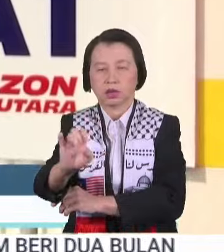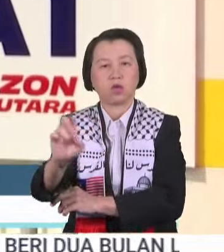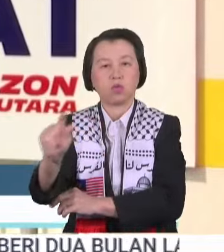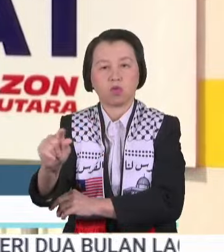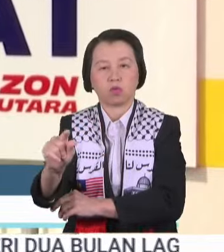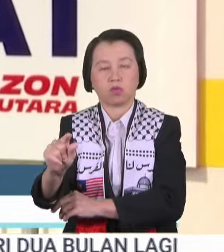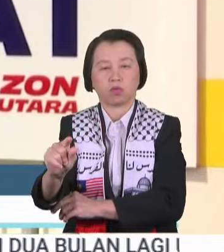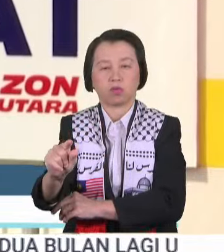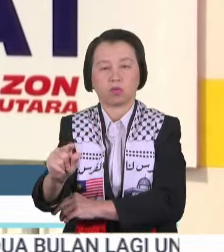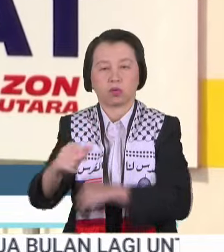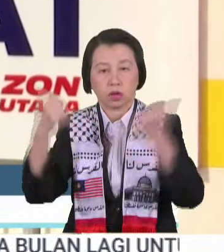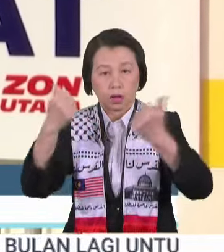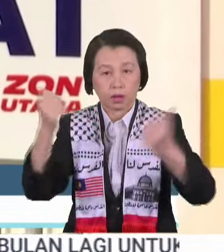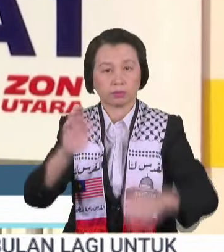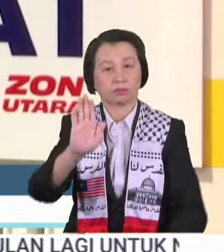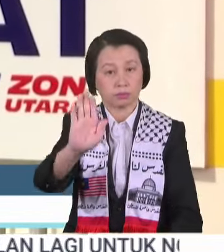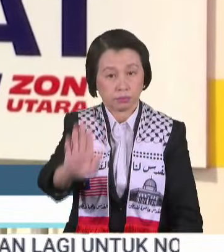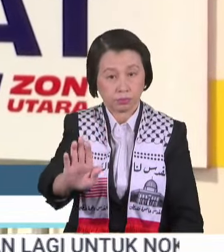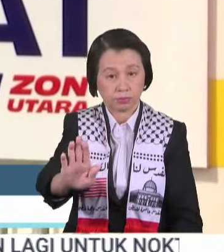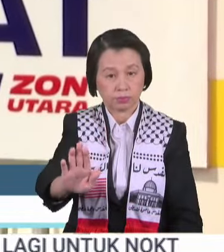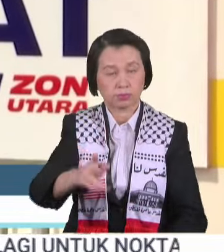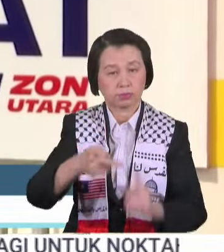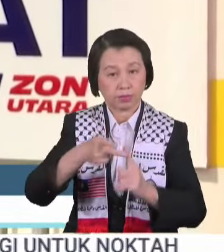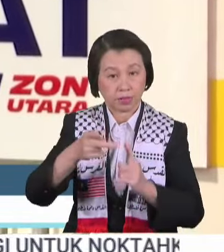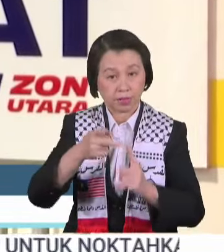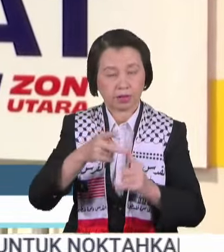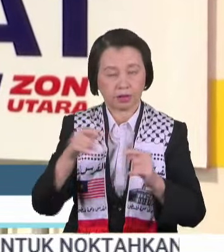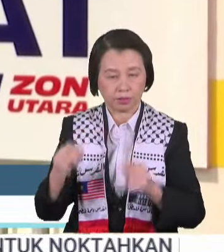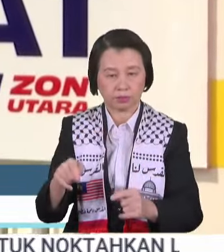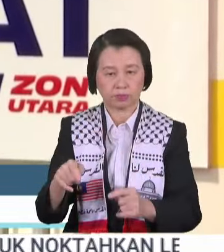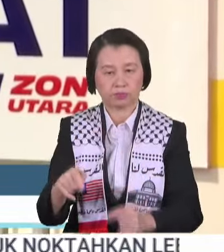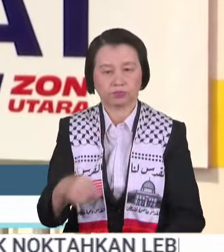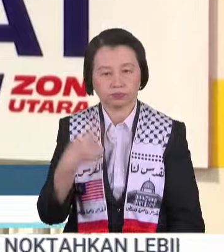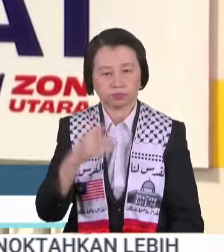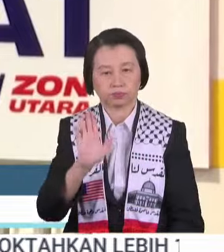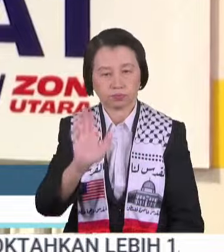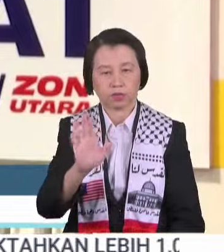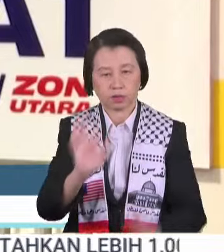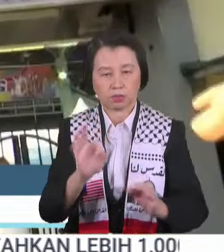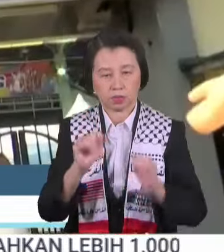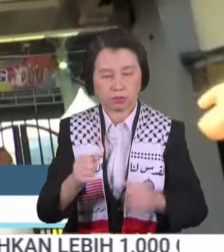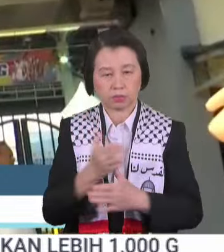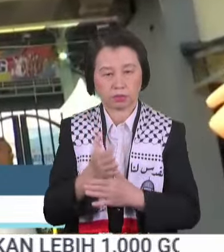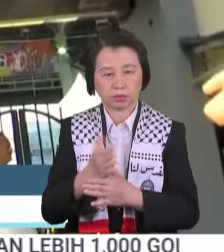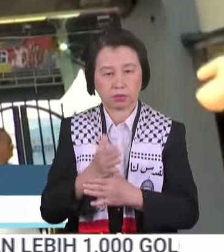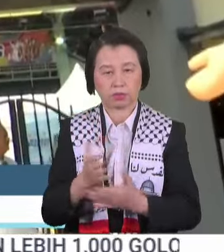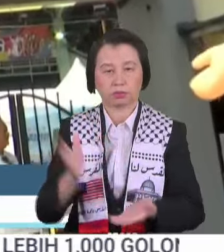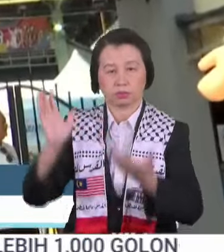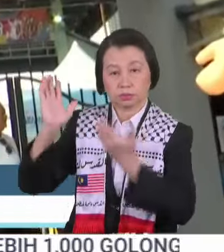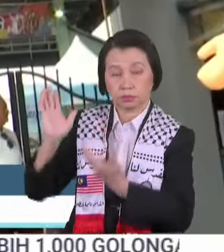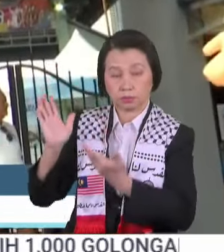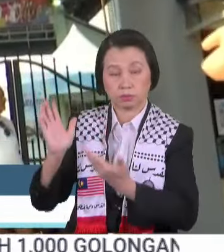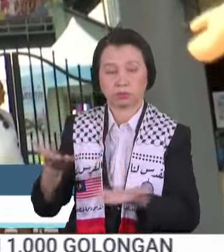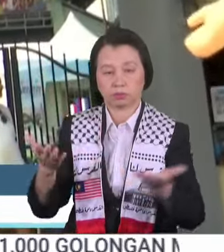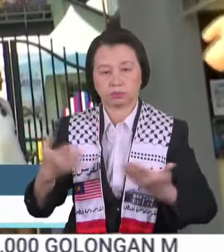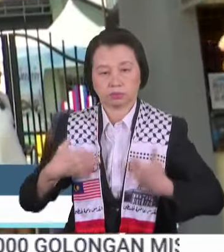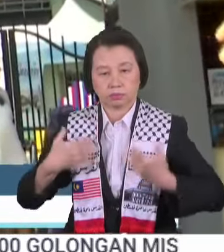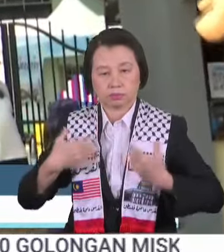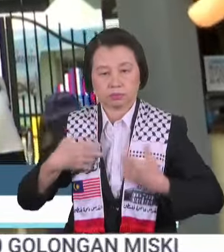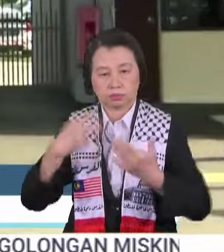Utara bagi berkongsi kemeriahan program ini kepada anda semua. Saudara, jika dapat saya kongsikan, beginilah situasi